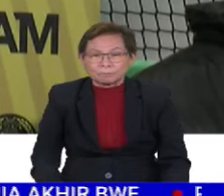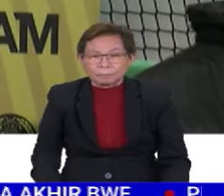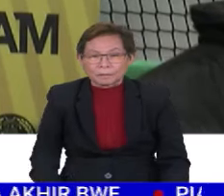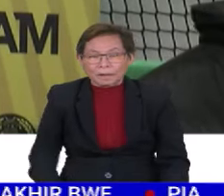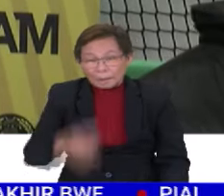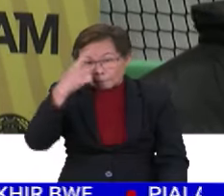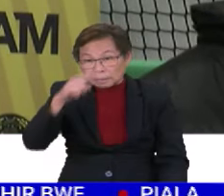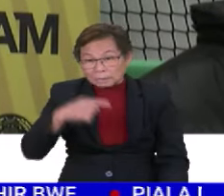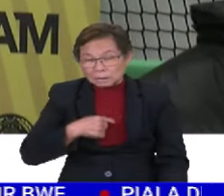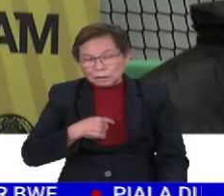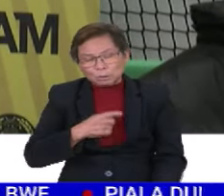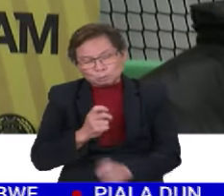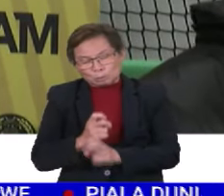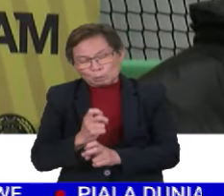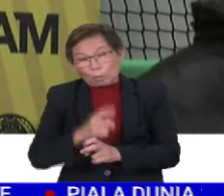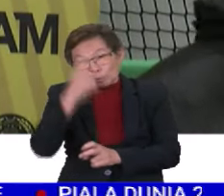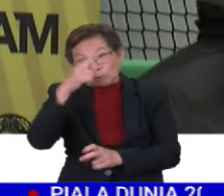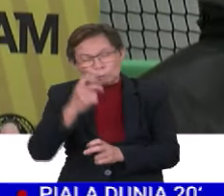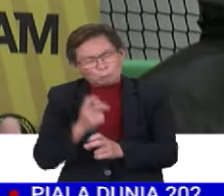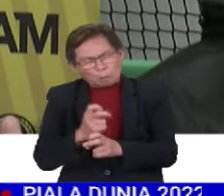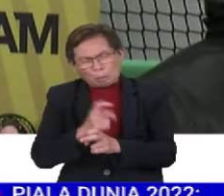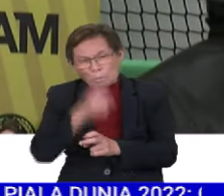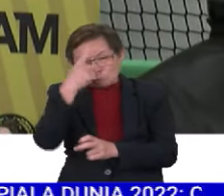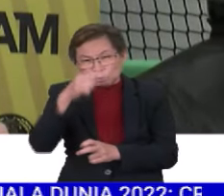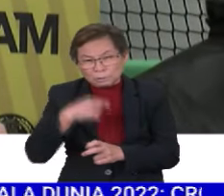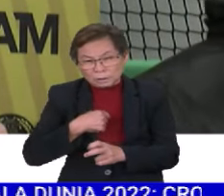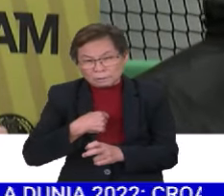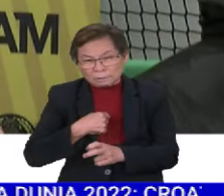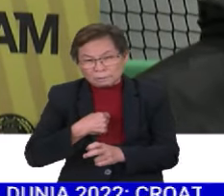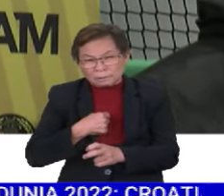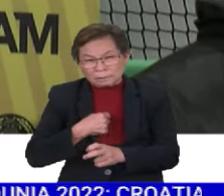Bagi saya amat sukarlah untuk saya nak